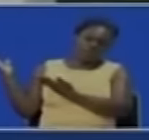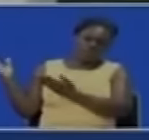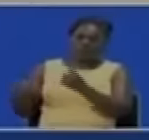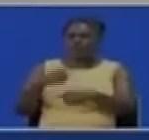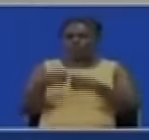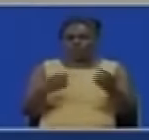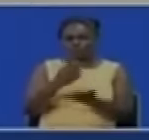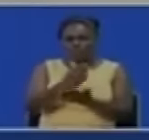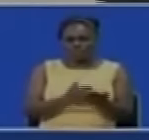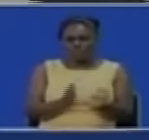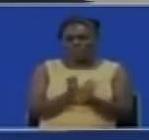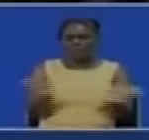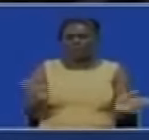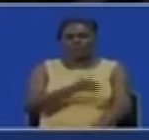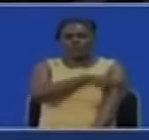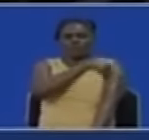katika baadhi ya hospitali za umma.